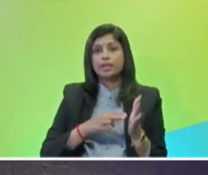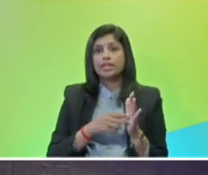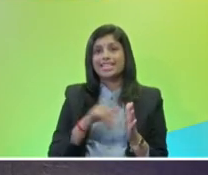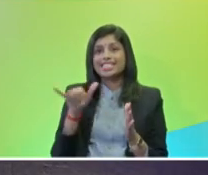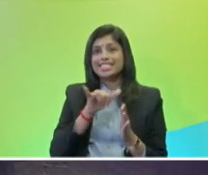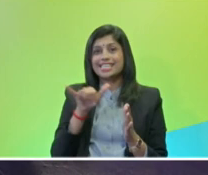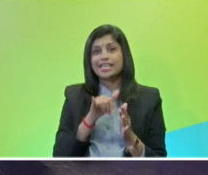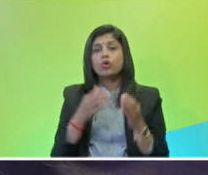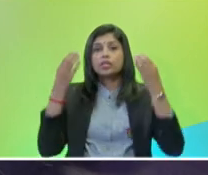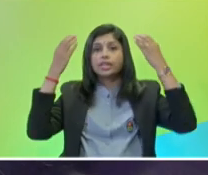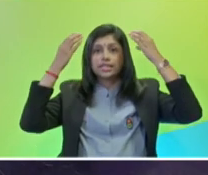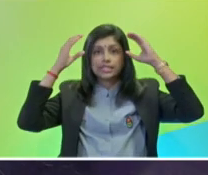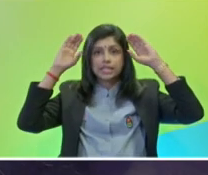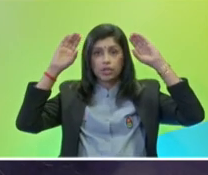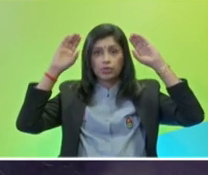tiga